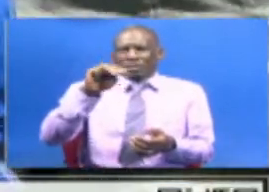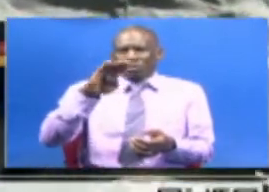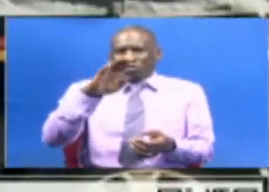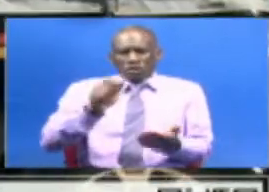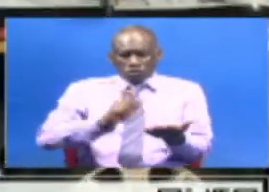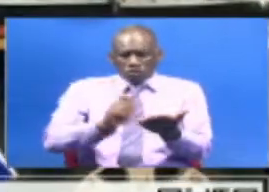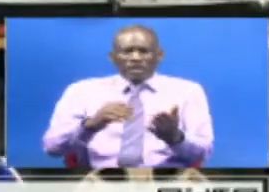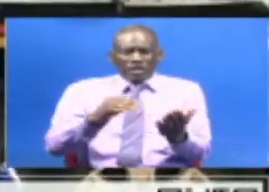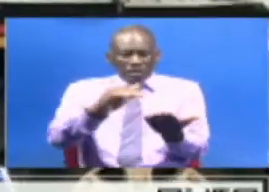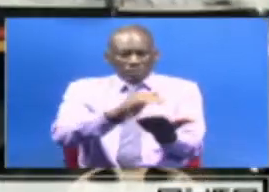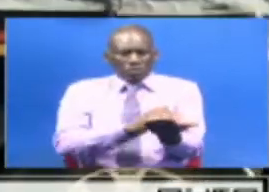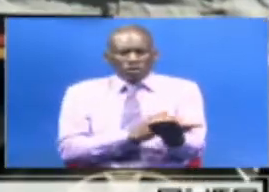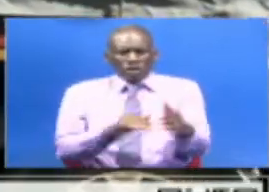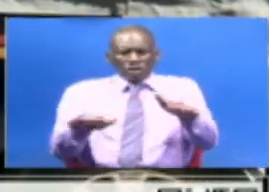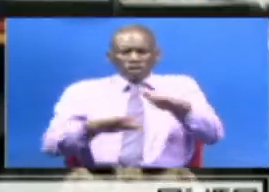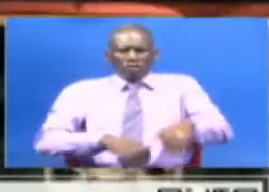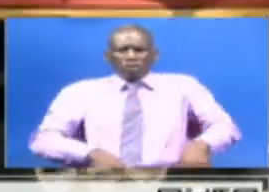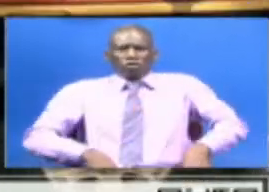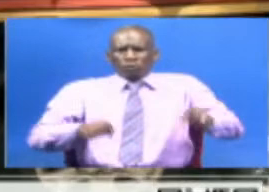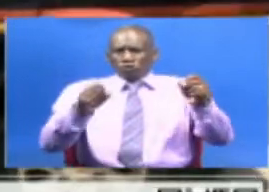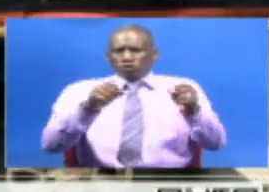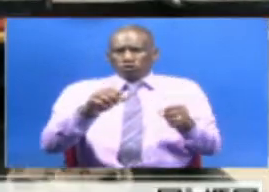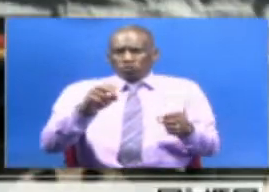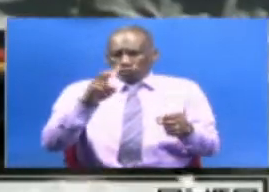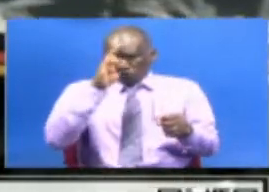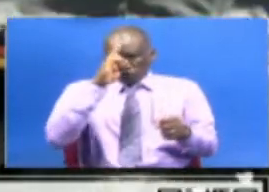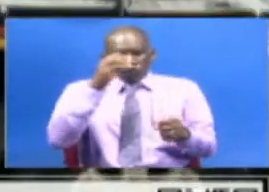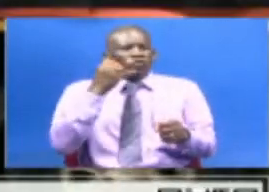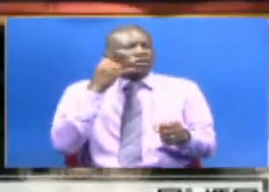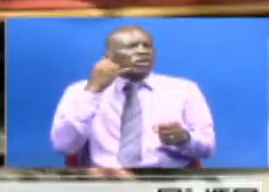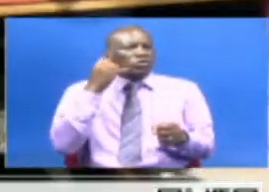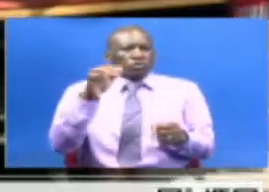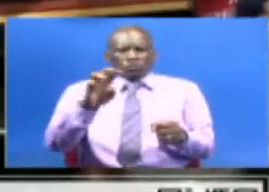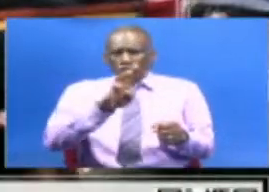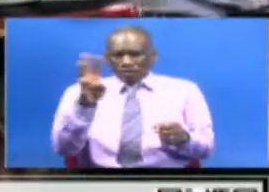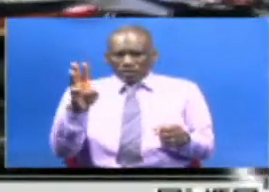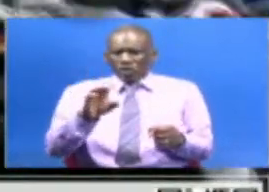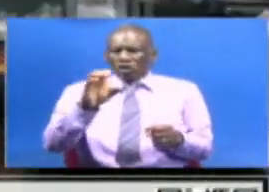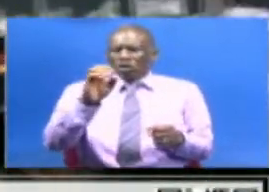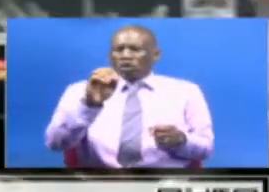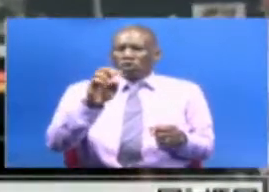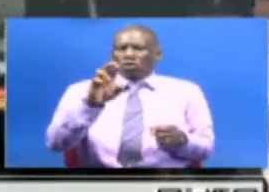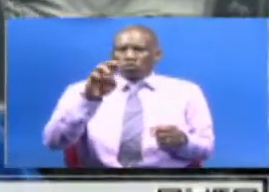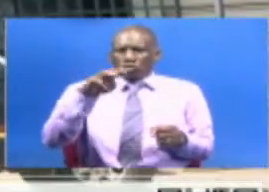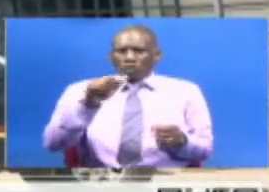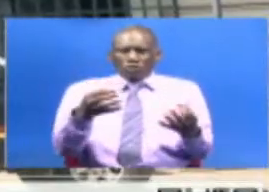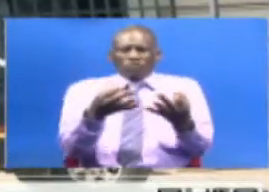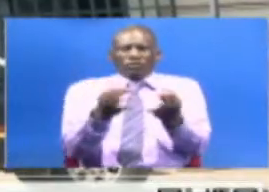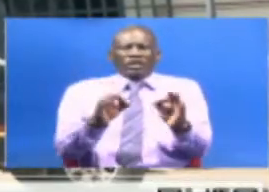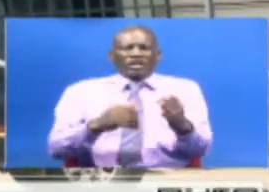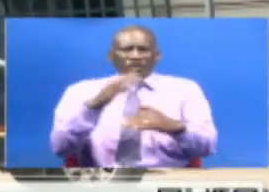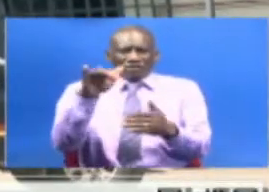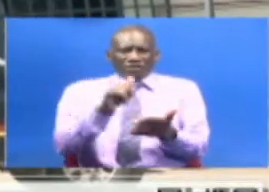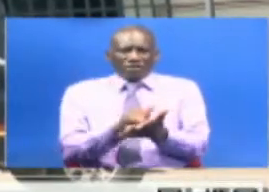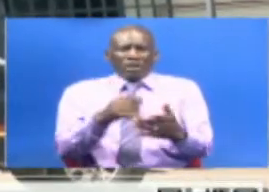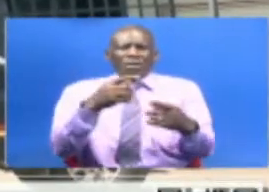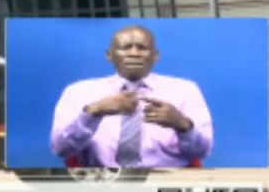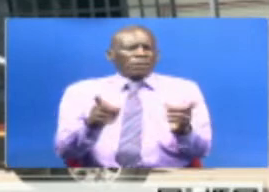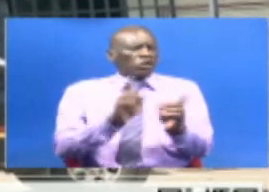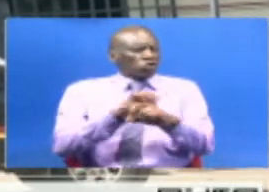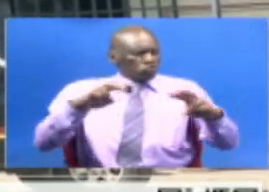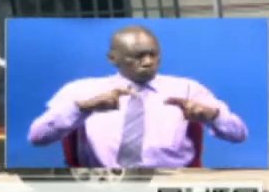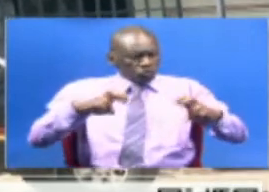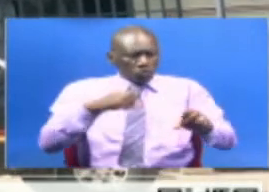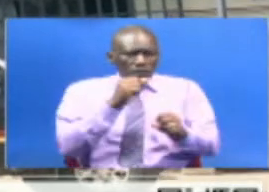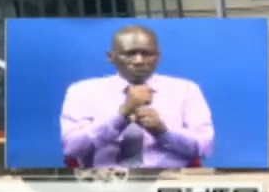Kulingana na naibu kamanda wa polisi wa Nakuru Magharibi Francis Wahome, Oruma aliachiliwa baadaye ila hakuna uchunguzi